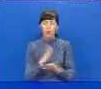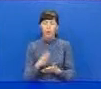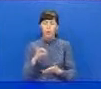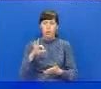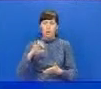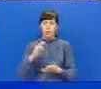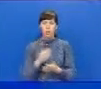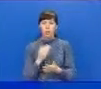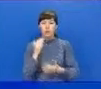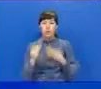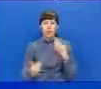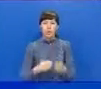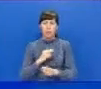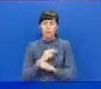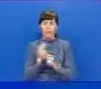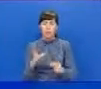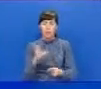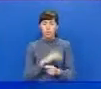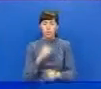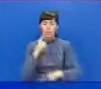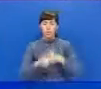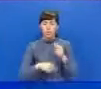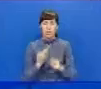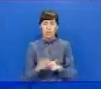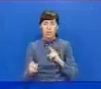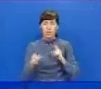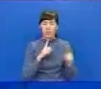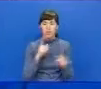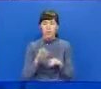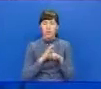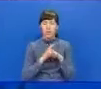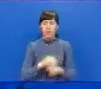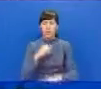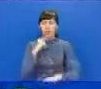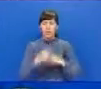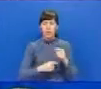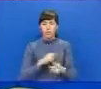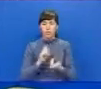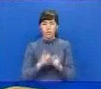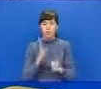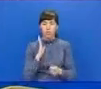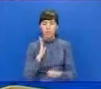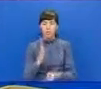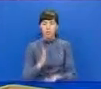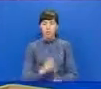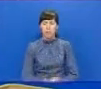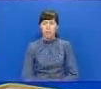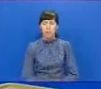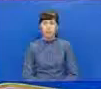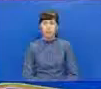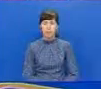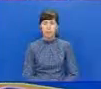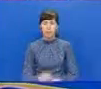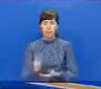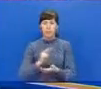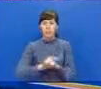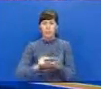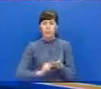жағдай жан-жақты жасалған. Соның арқасында осындай жиындарды өткізу үрдіске айналады дейді. Бүкіл қаламгерлердің барлығының